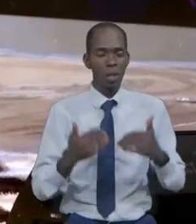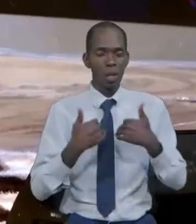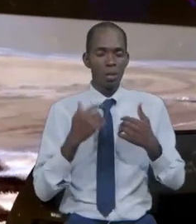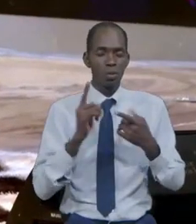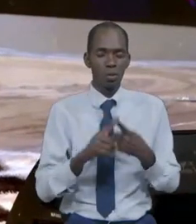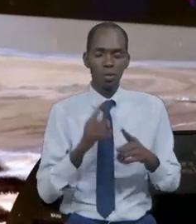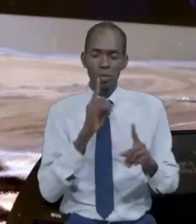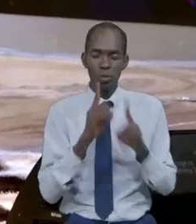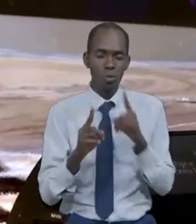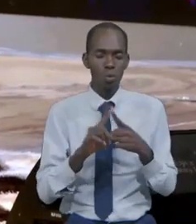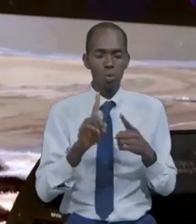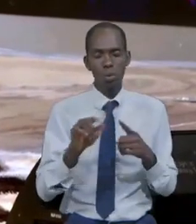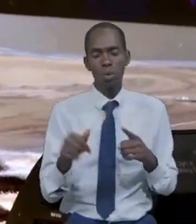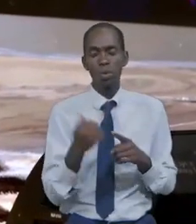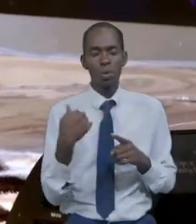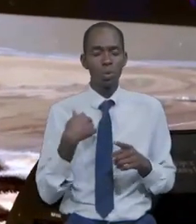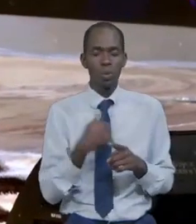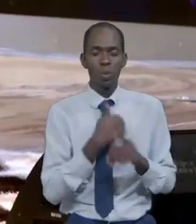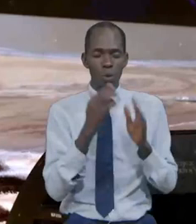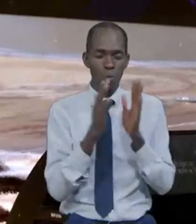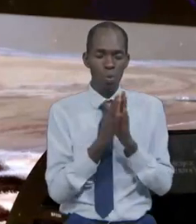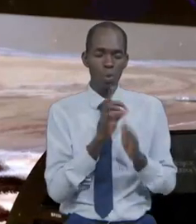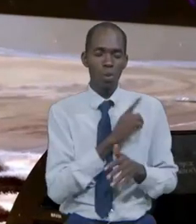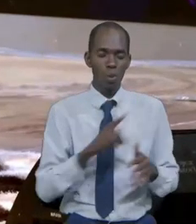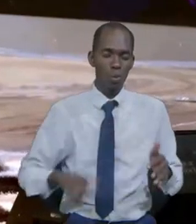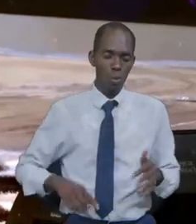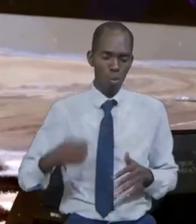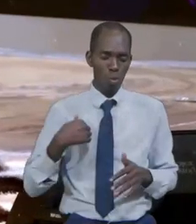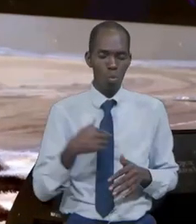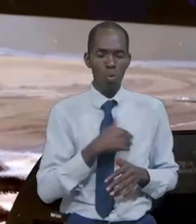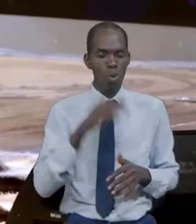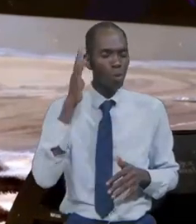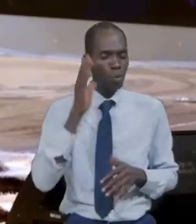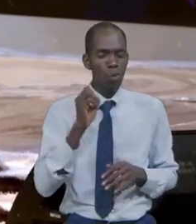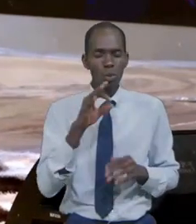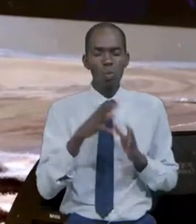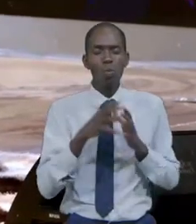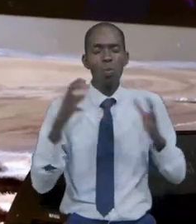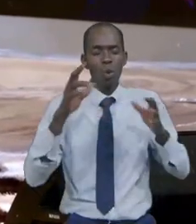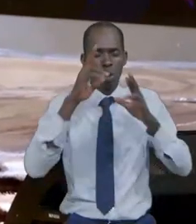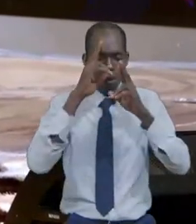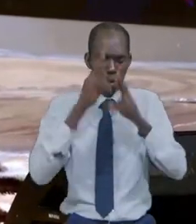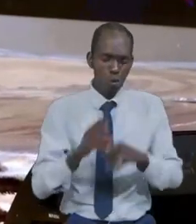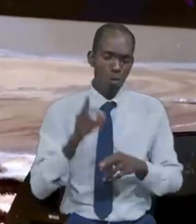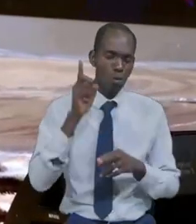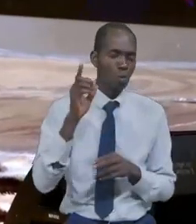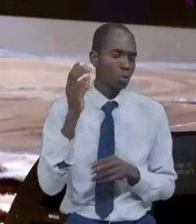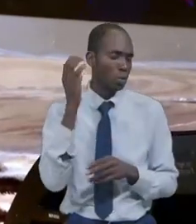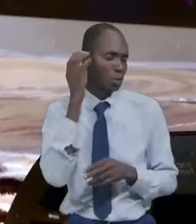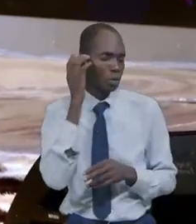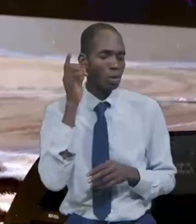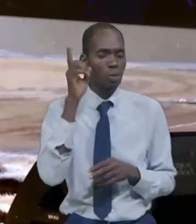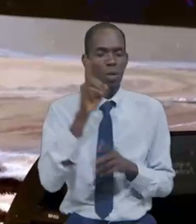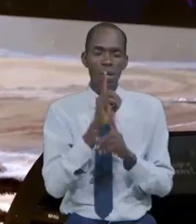Et nous prions, Seigneur, que nous t'honorions, que nous t'écoutions et que nous répondions afin